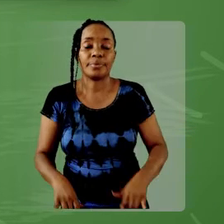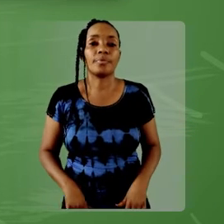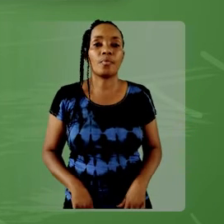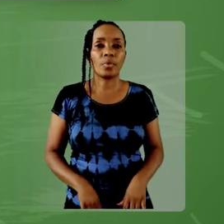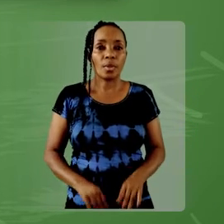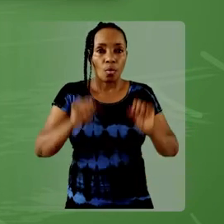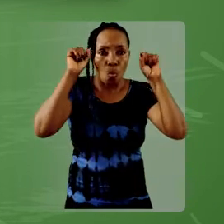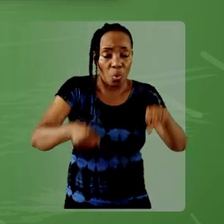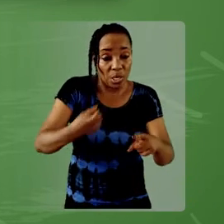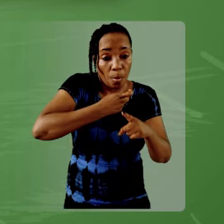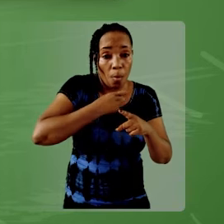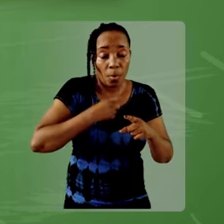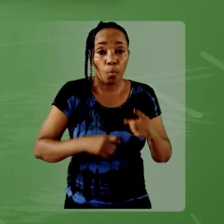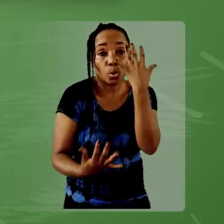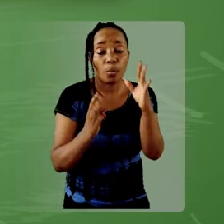risque de brûlure,